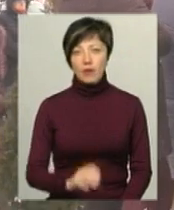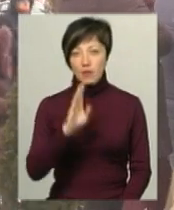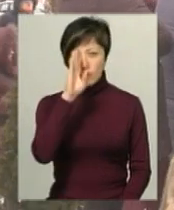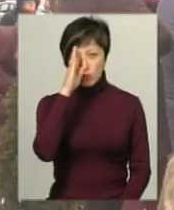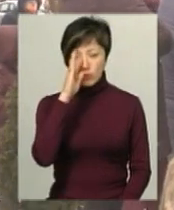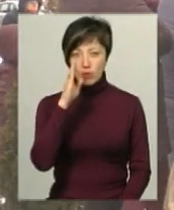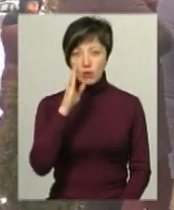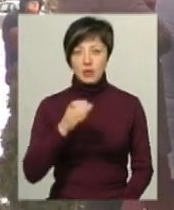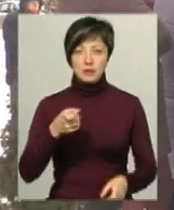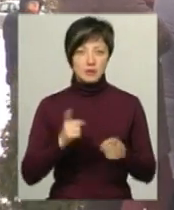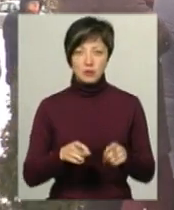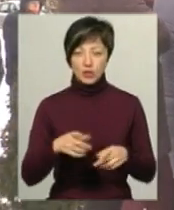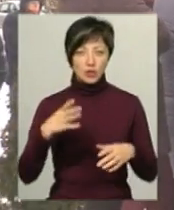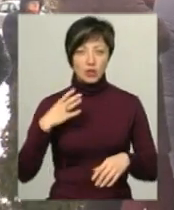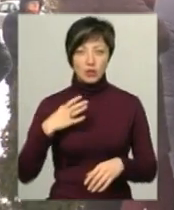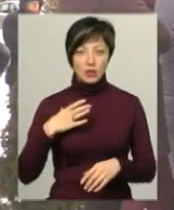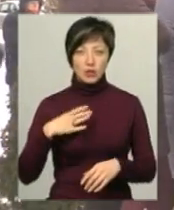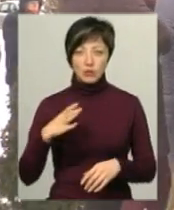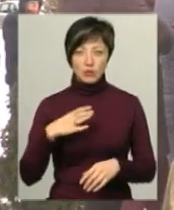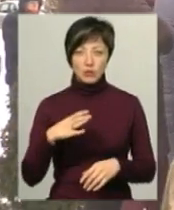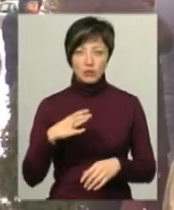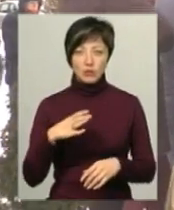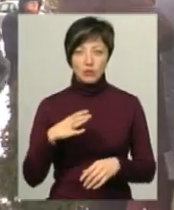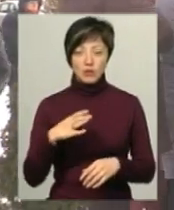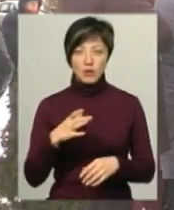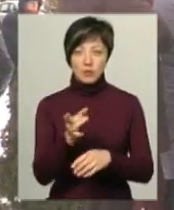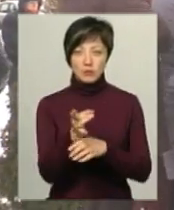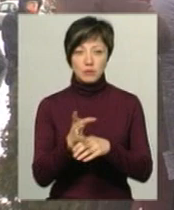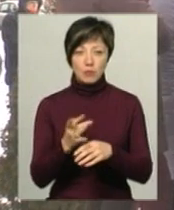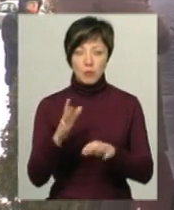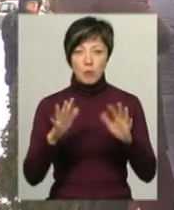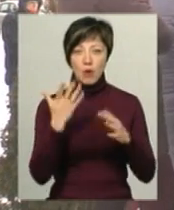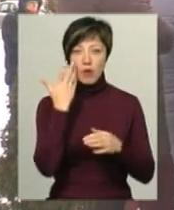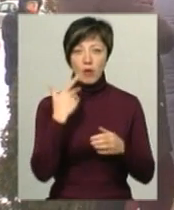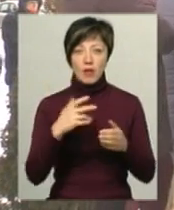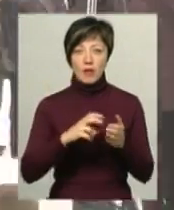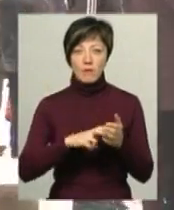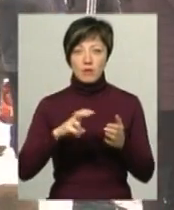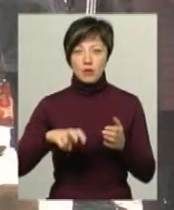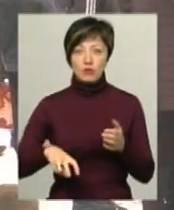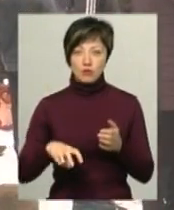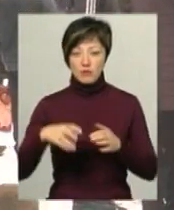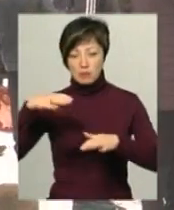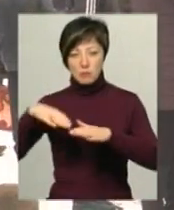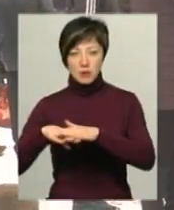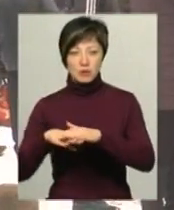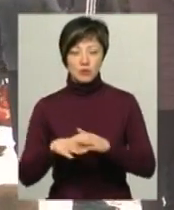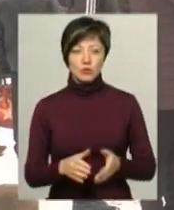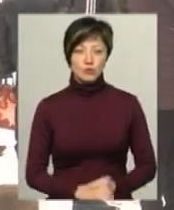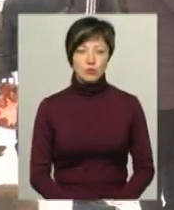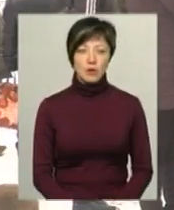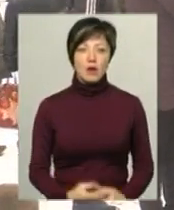злісно, неочікувано наніс удар у той момент, коли він вийшов з бліндажу. Застав снаряд.